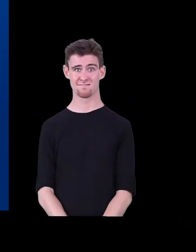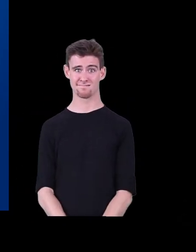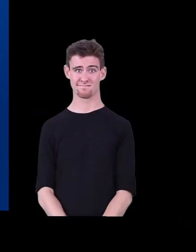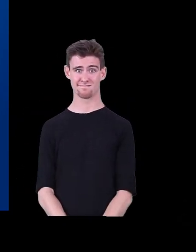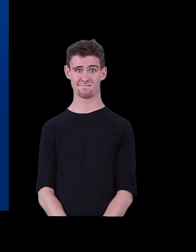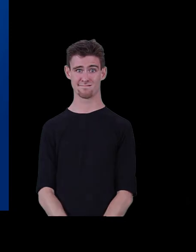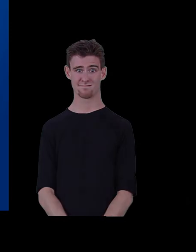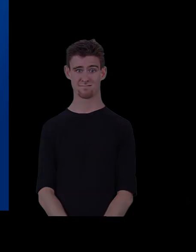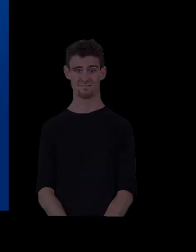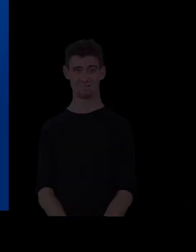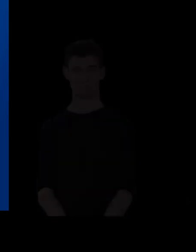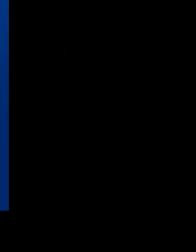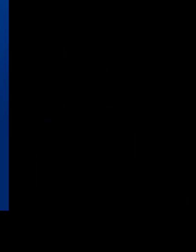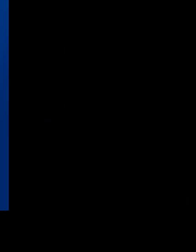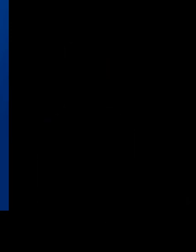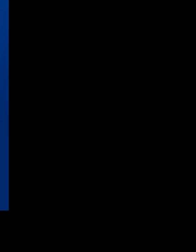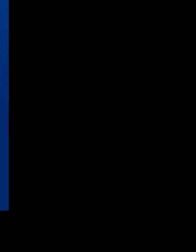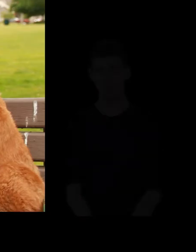était fantastique.